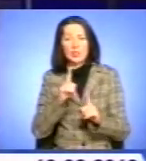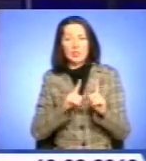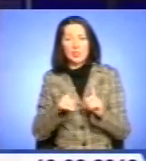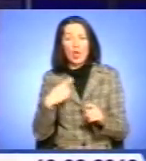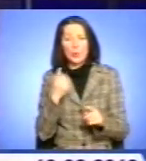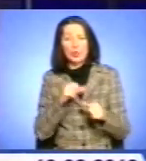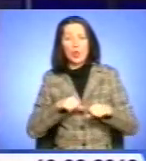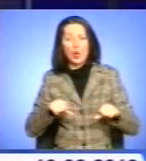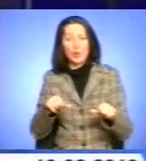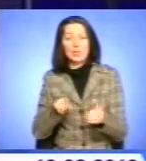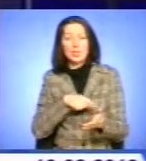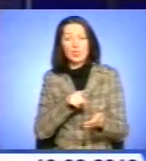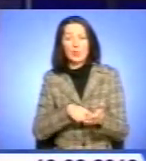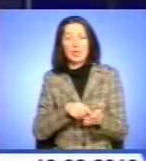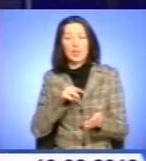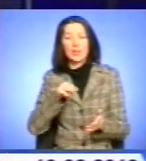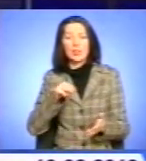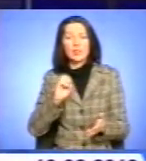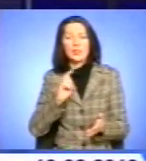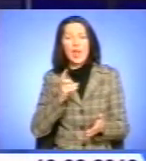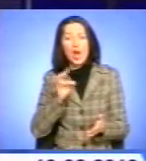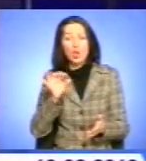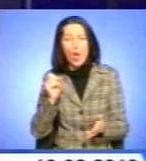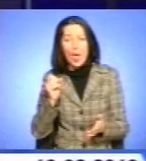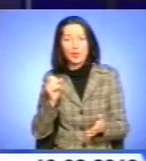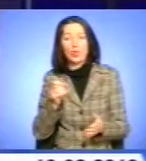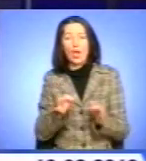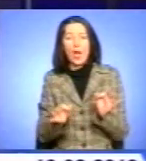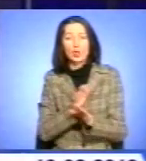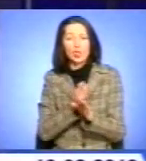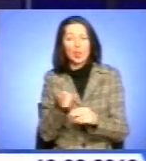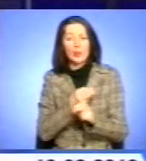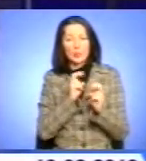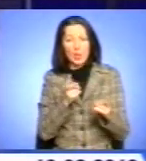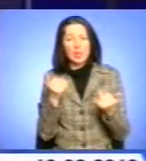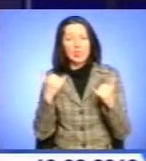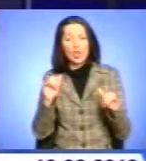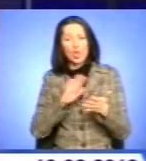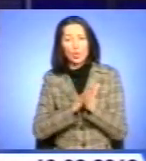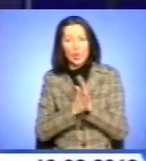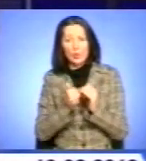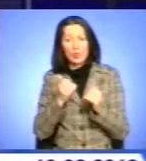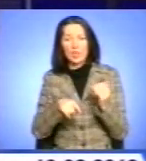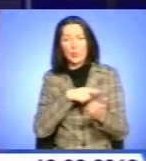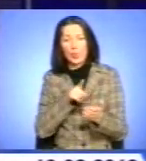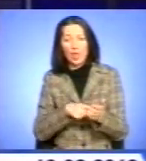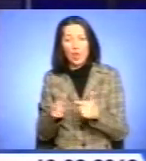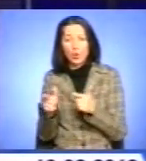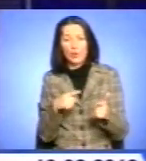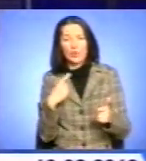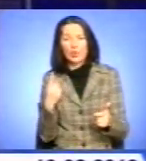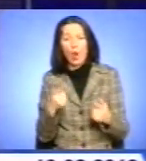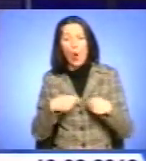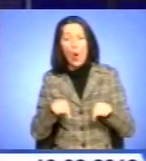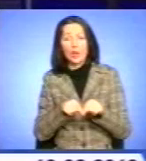комісії з питань техногенно-екологічної безпеки та надзвичайних ситуацій. Серед питань, які обговорять, готовність органів виконавчої влади до